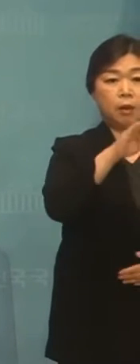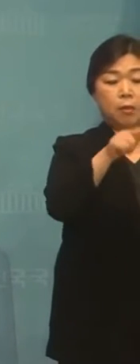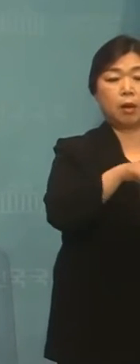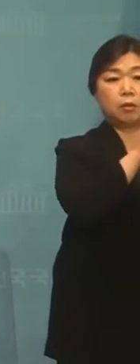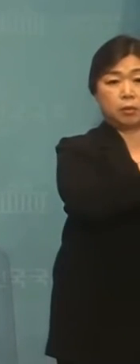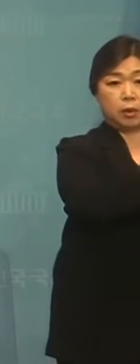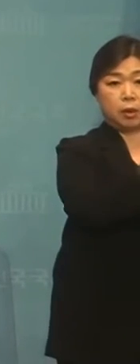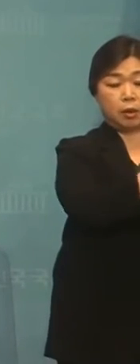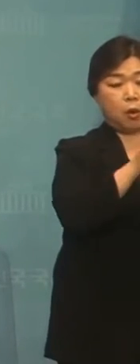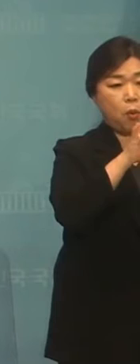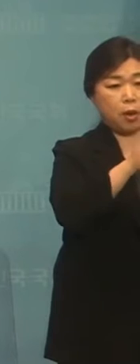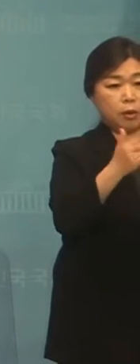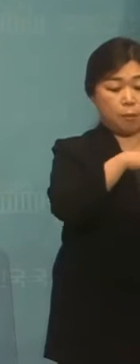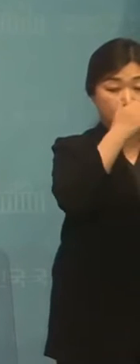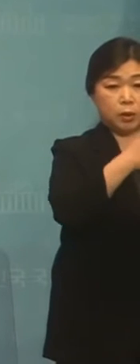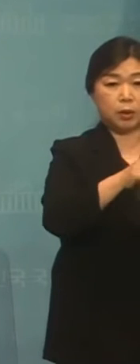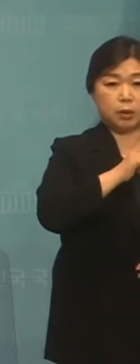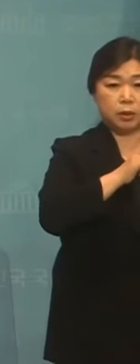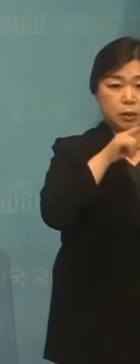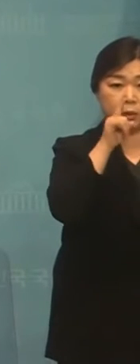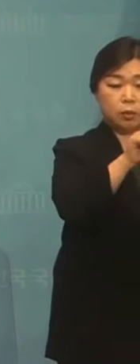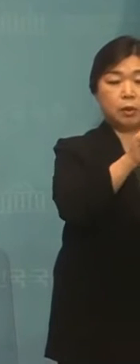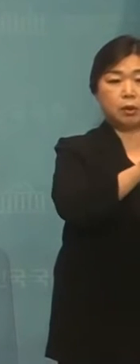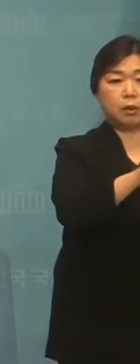박형준 후보를 둘러싼 모든 의혹은